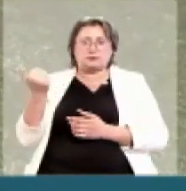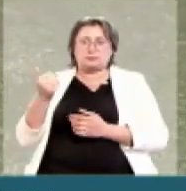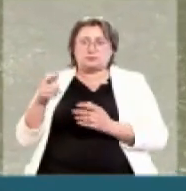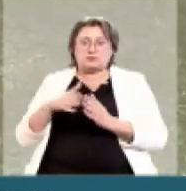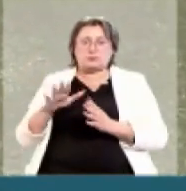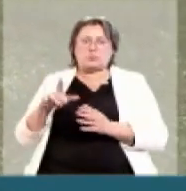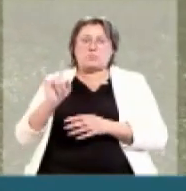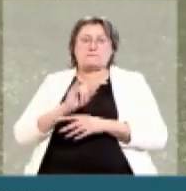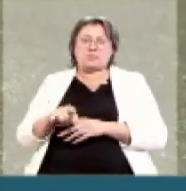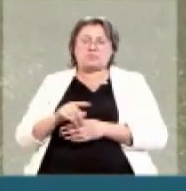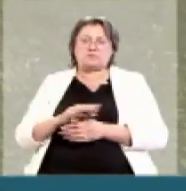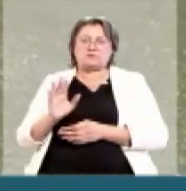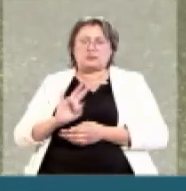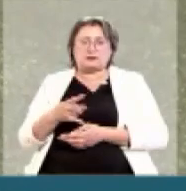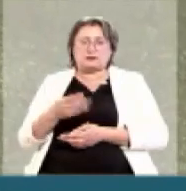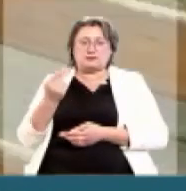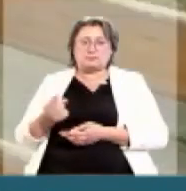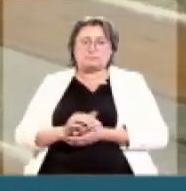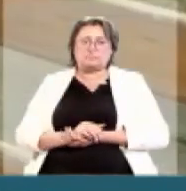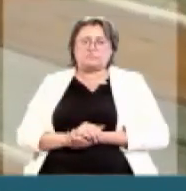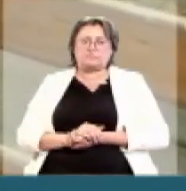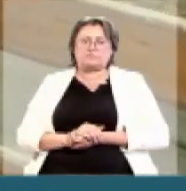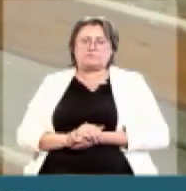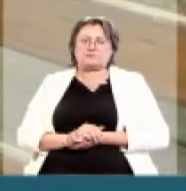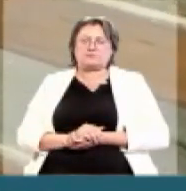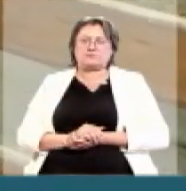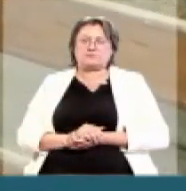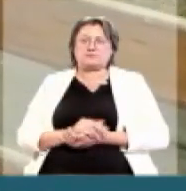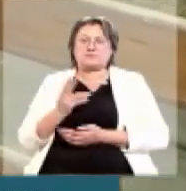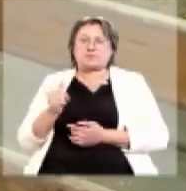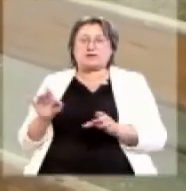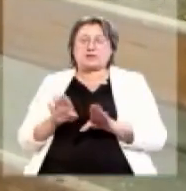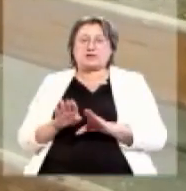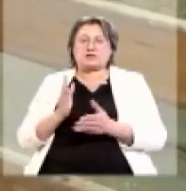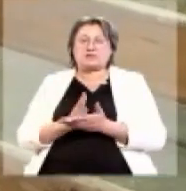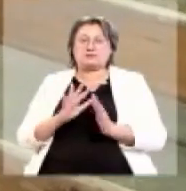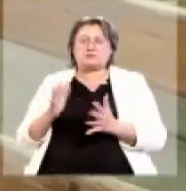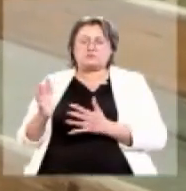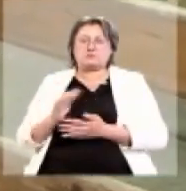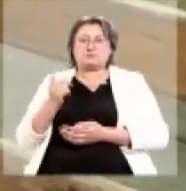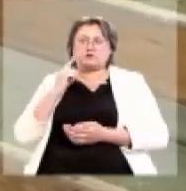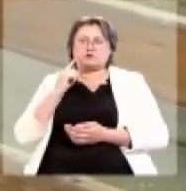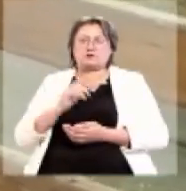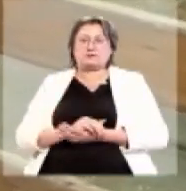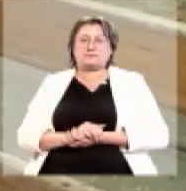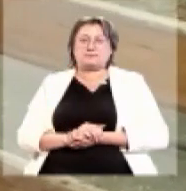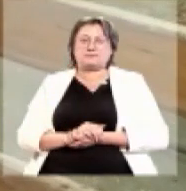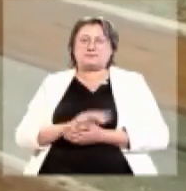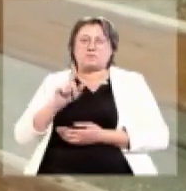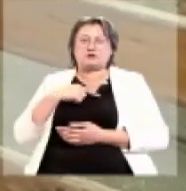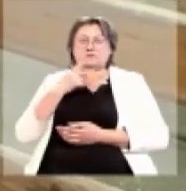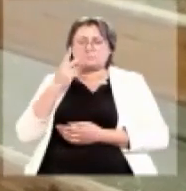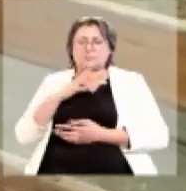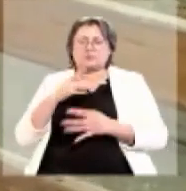сөйлестім, никакой не это, ондай жоқ жағдай деп. Естідім, аха, телевизорда көрсетіп жатыр, жайды айтып жатыр, бірақ ондайға